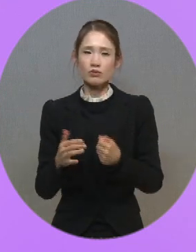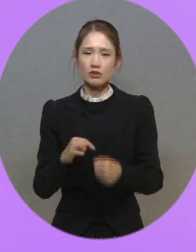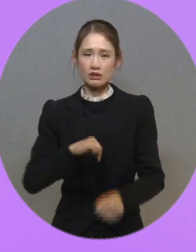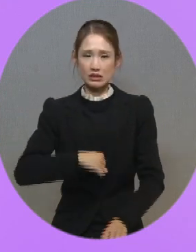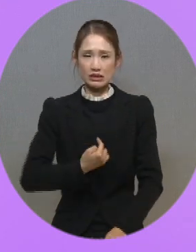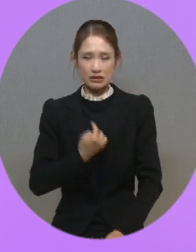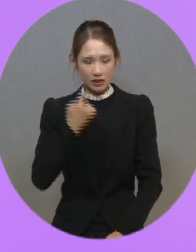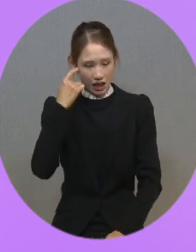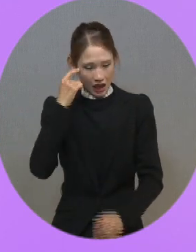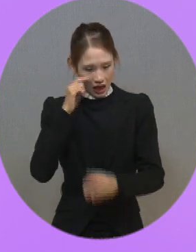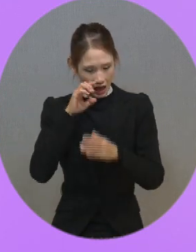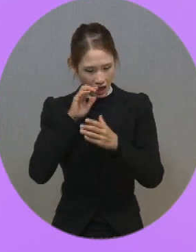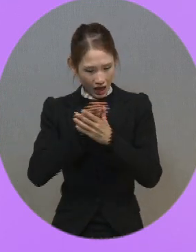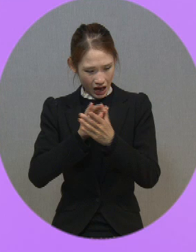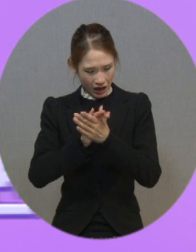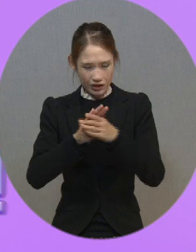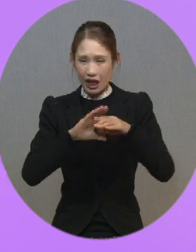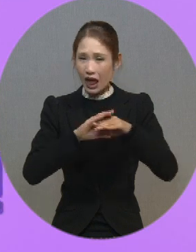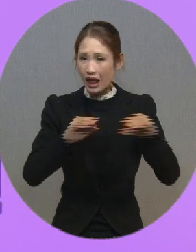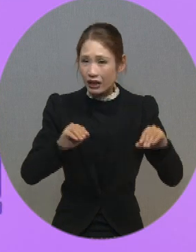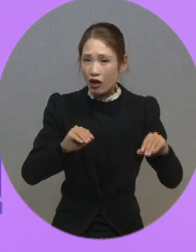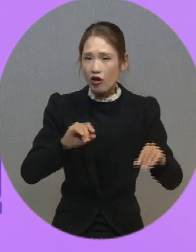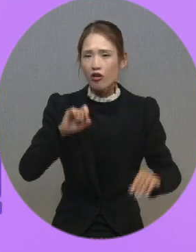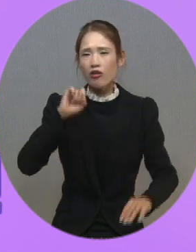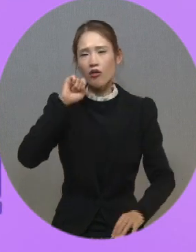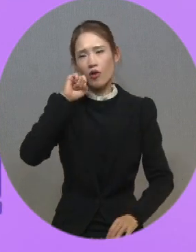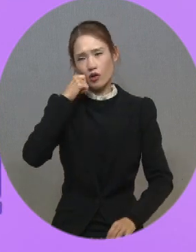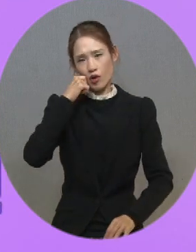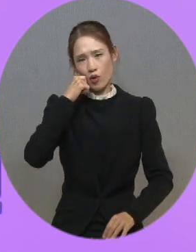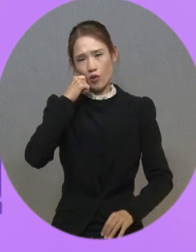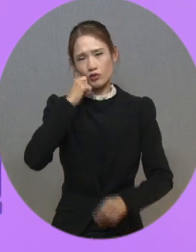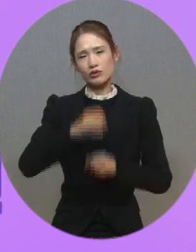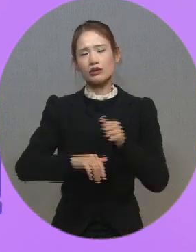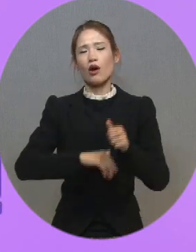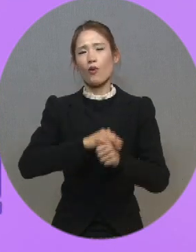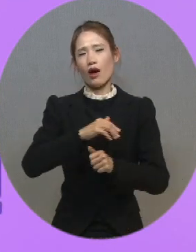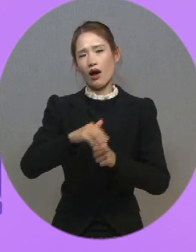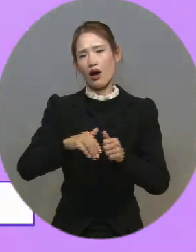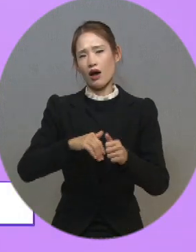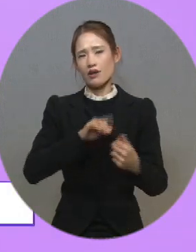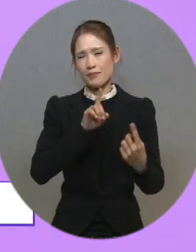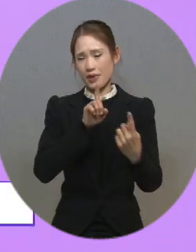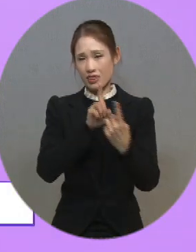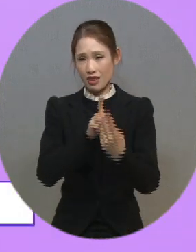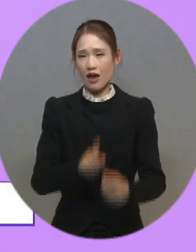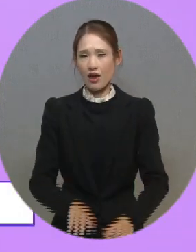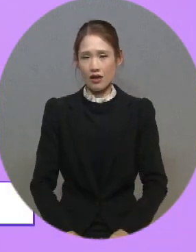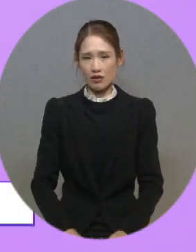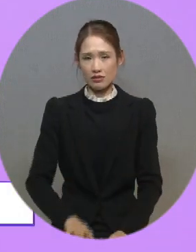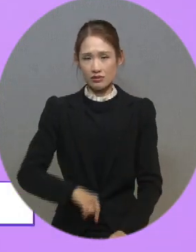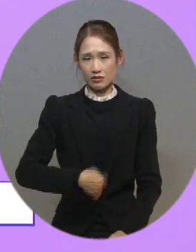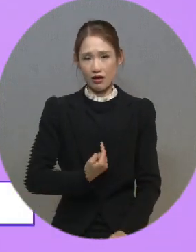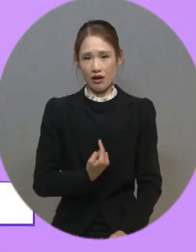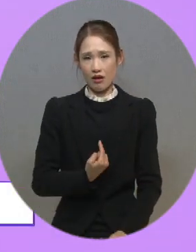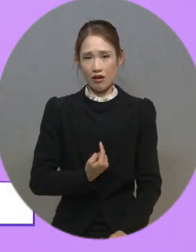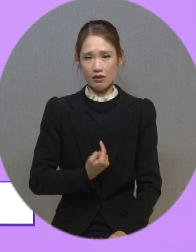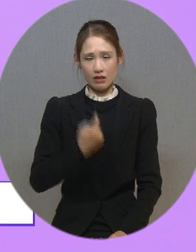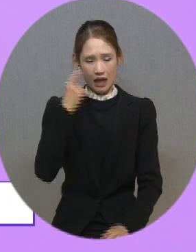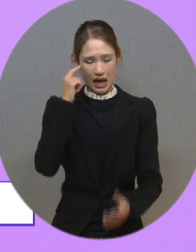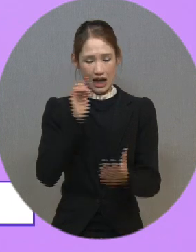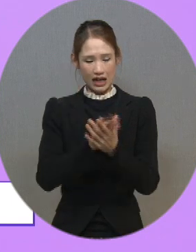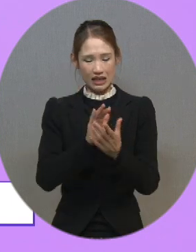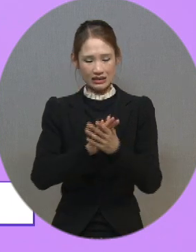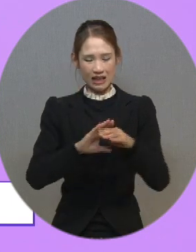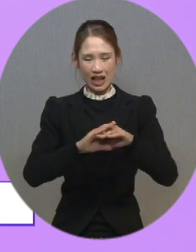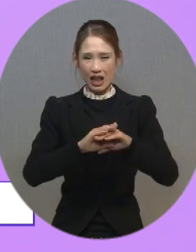스스로 해결하기 어려울 만큼 굉장히 어려운 상황에 처하게 되는데요. 자신의 어떤 스스로